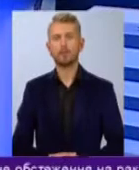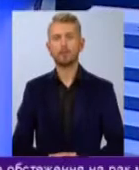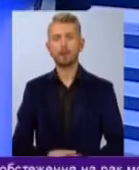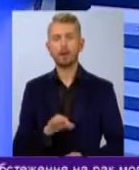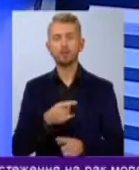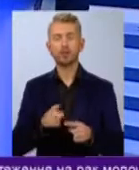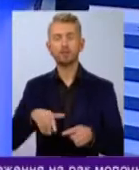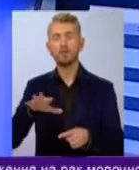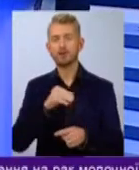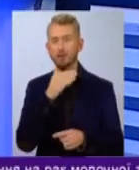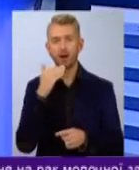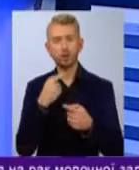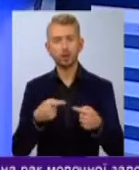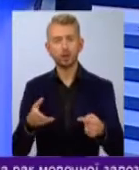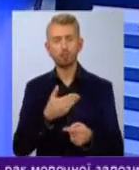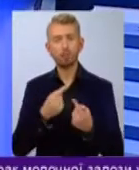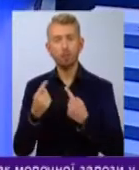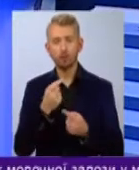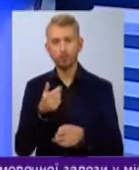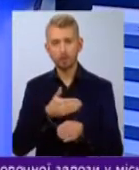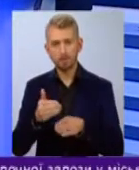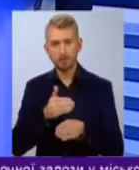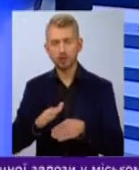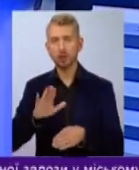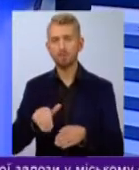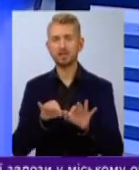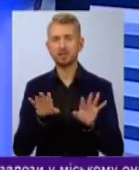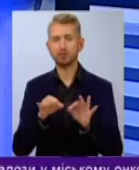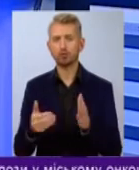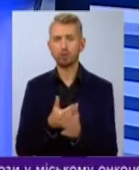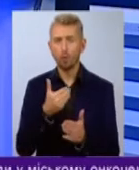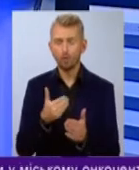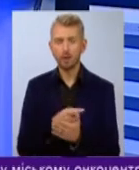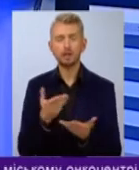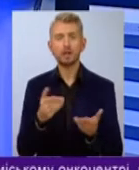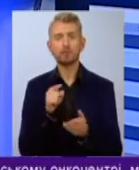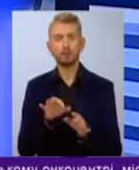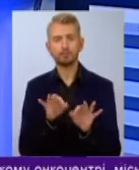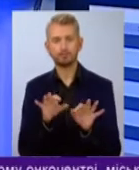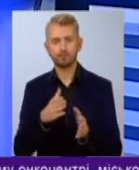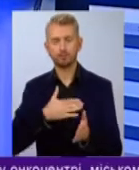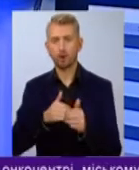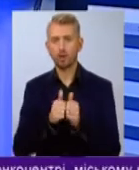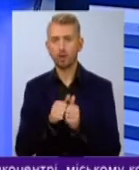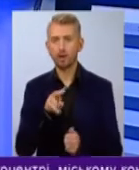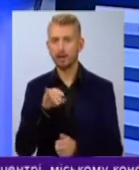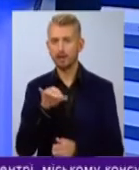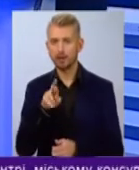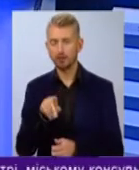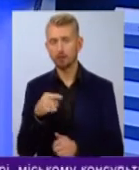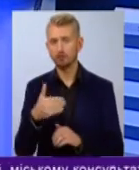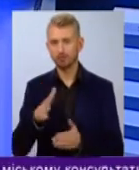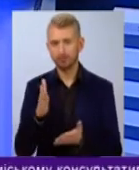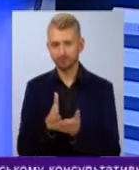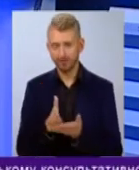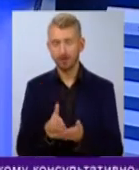Про все це і багато іншого ми поговоримо трохи пізніше, після випуску новин, із яким вас познайомить моя колега Лілія Гулей. Вона вже в студії. Вітаю